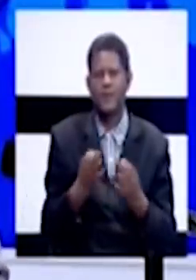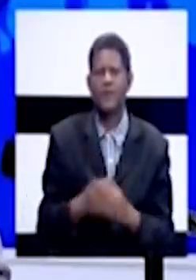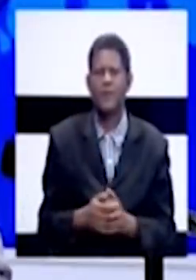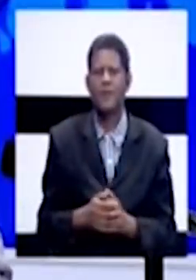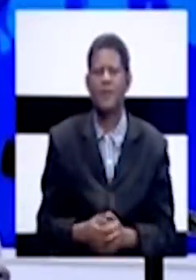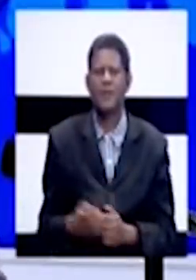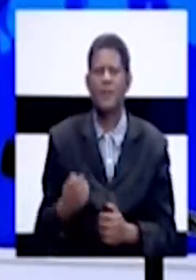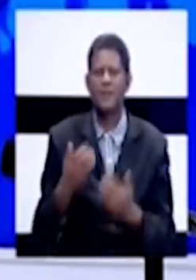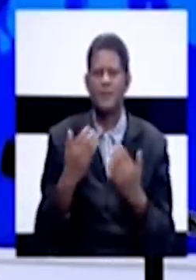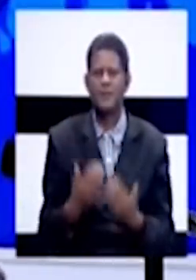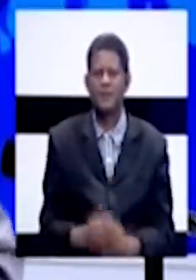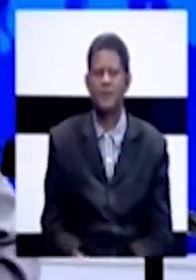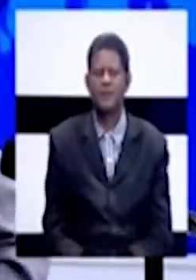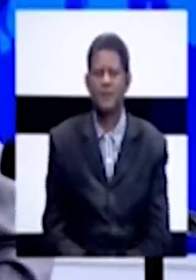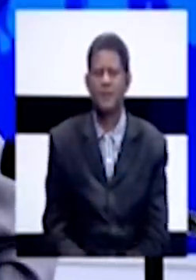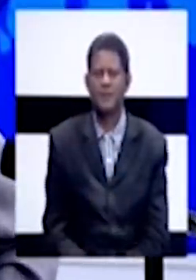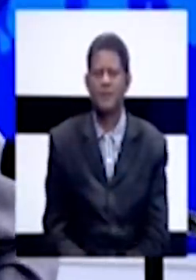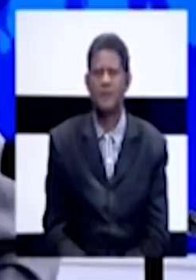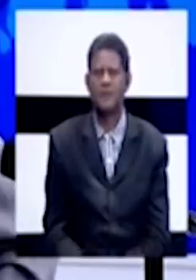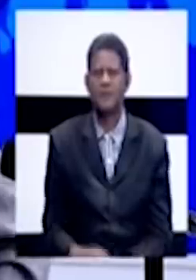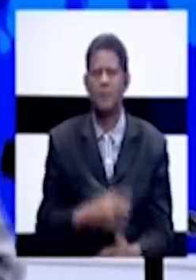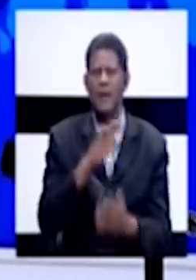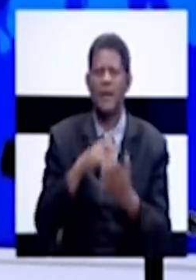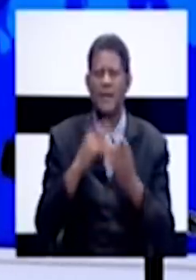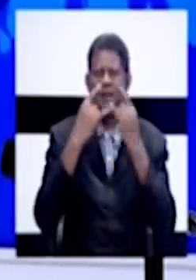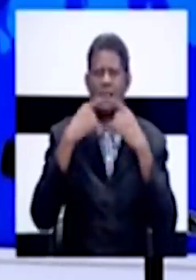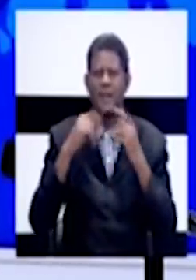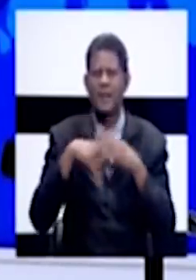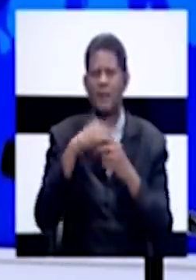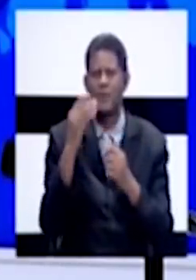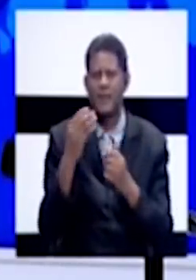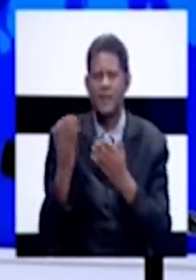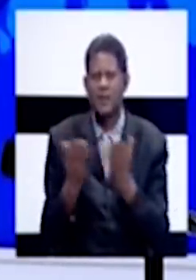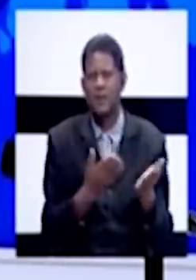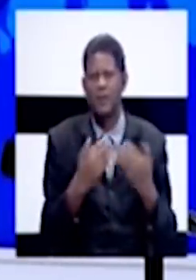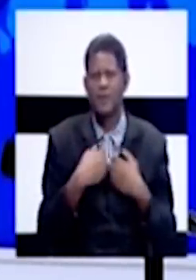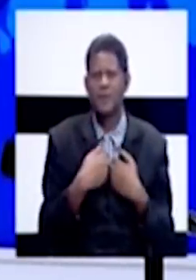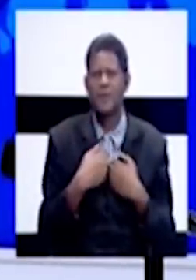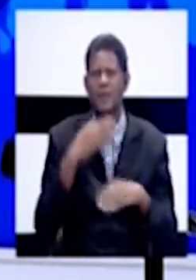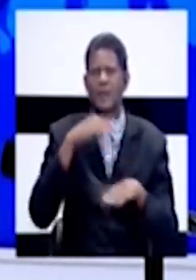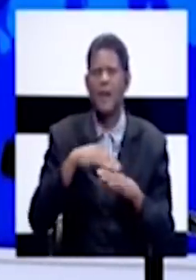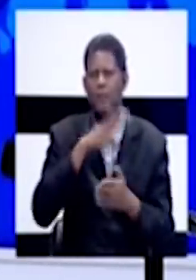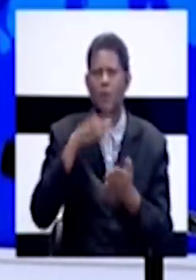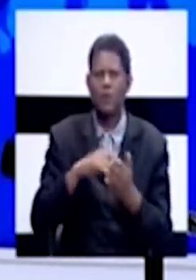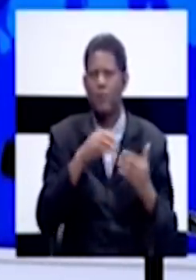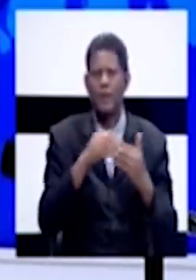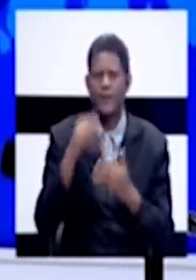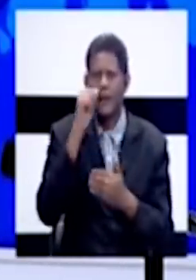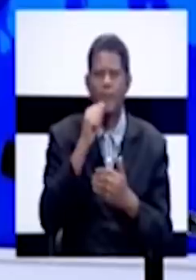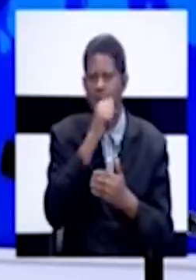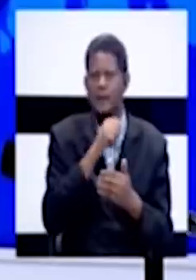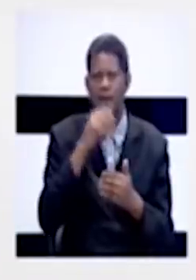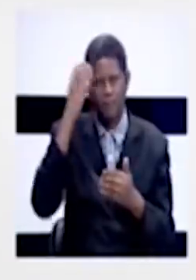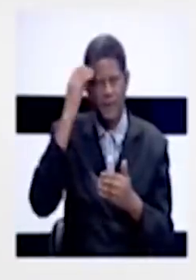እስካሕዲ ድማ ዘግሎብ ኤንድ ሜይል ዝብል ማዕኸል ዜና ዝፀብፀቡ ሓደ ፀብፃብ ክነቕርበልኩም ኣብ መንጎ መሪሕነት ኣብዪ ኣሕመድን